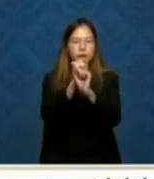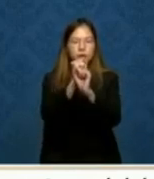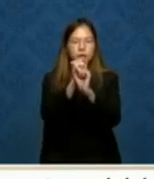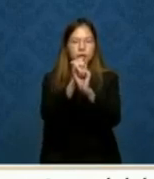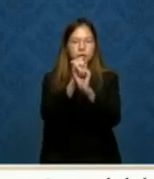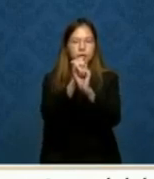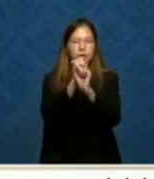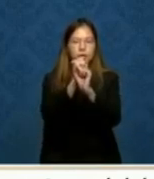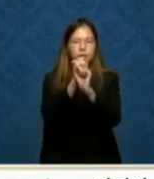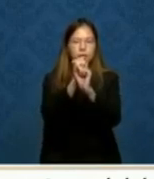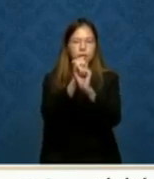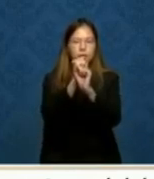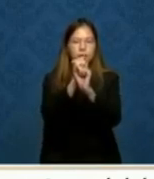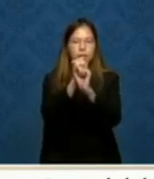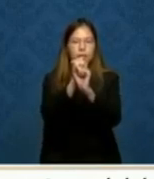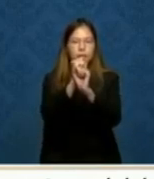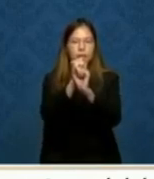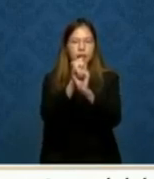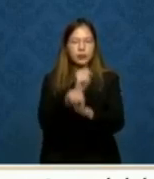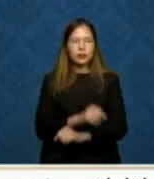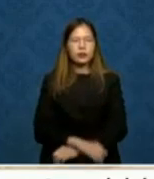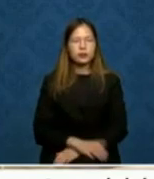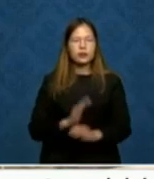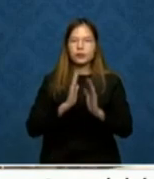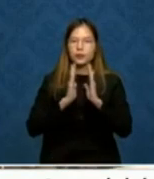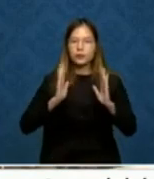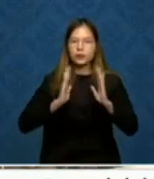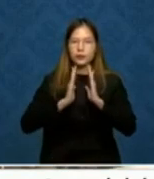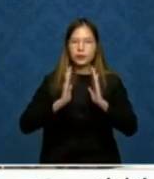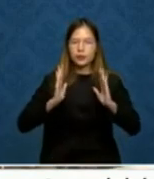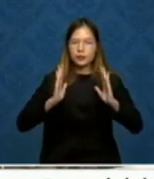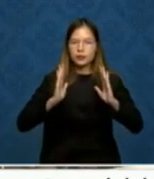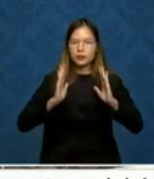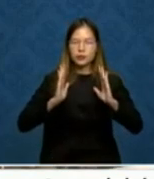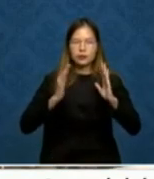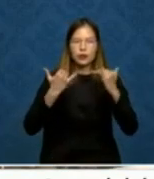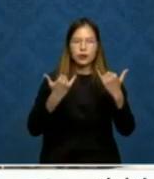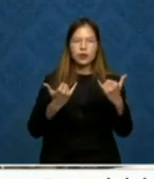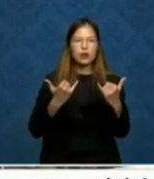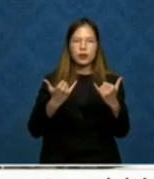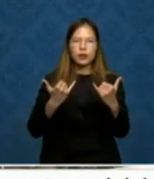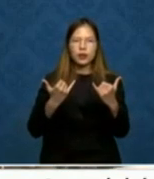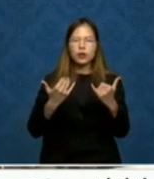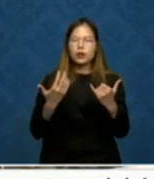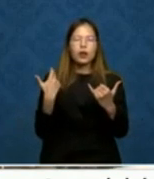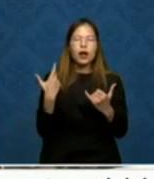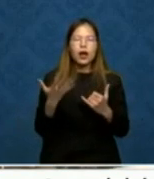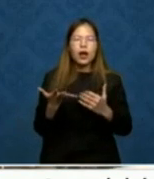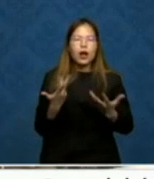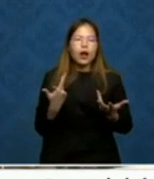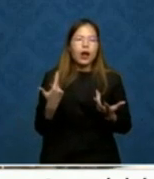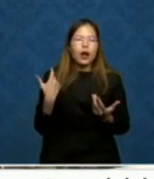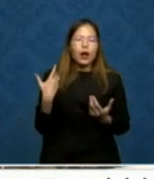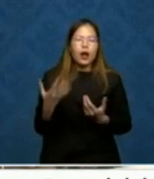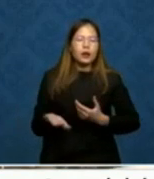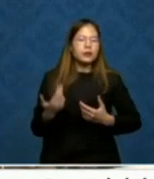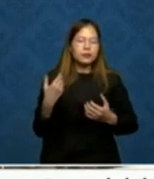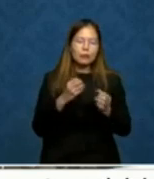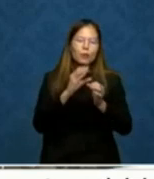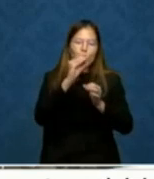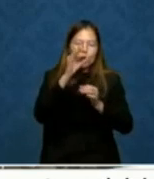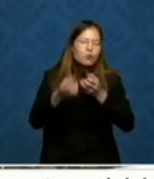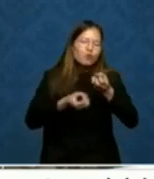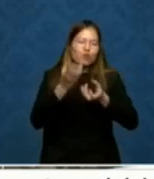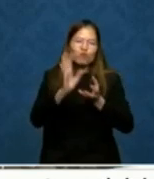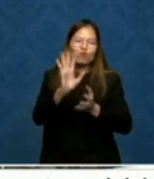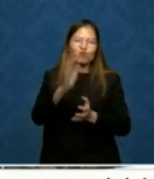ฐวุฒิครับเชิญครับ ขอบคุณครับรอบนี้ผมไม่ต้องพูดซื้อเวลาทานข้าวเย็นให้เพื่อนนะครับท่านประธานที่เคารพผม